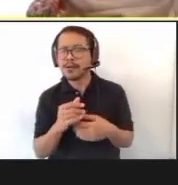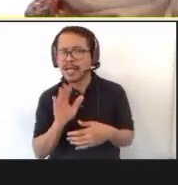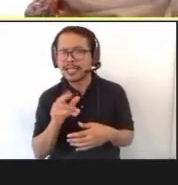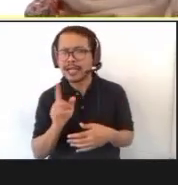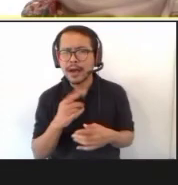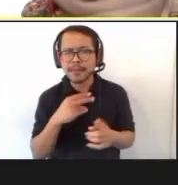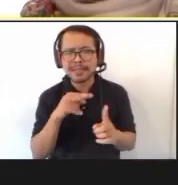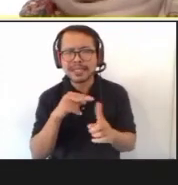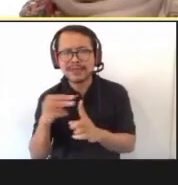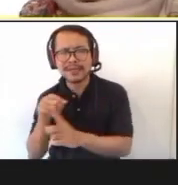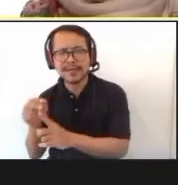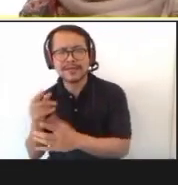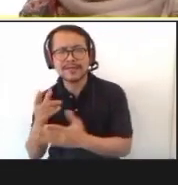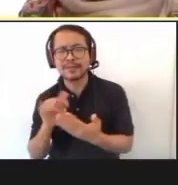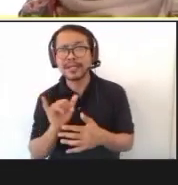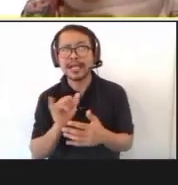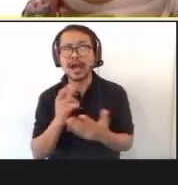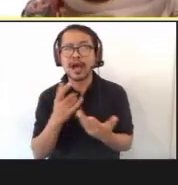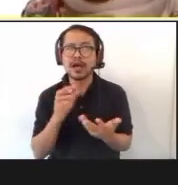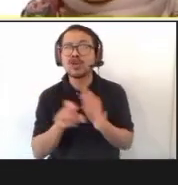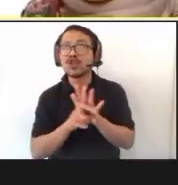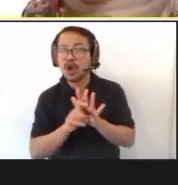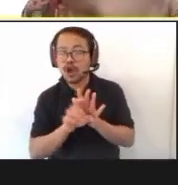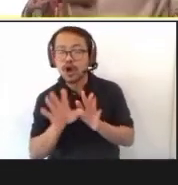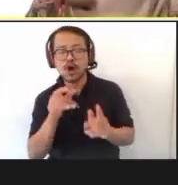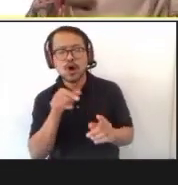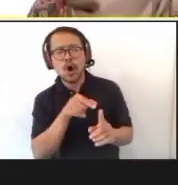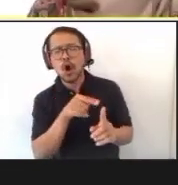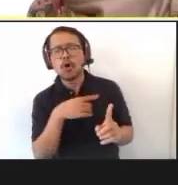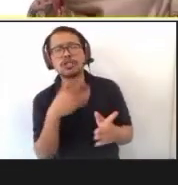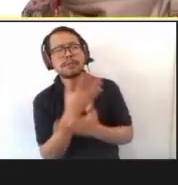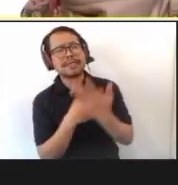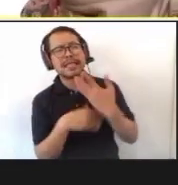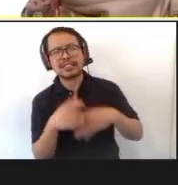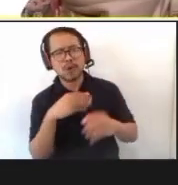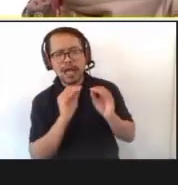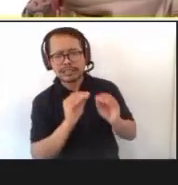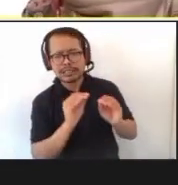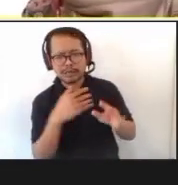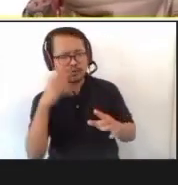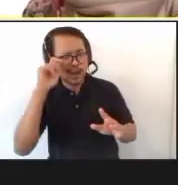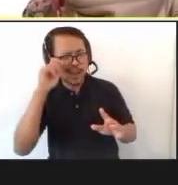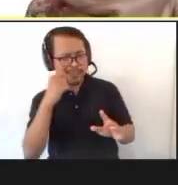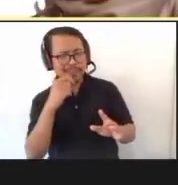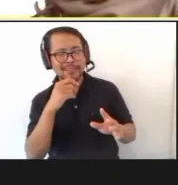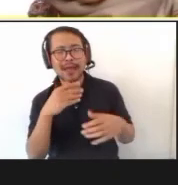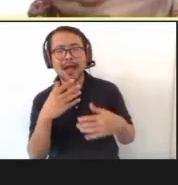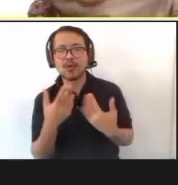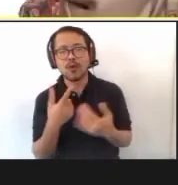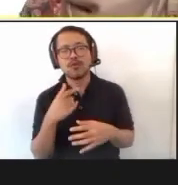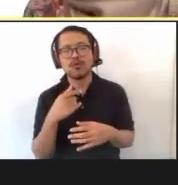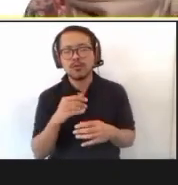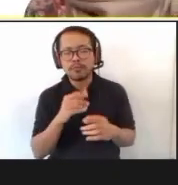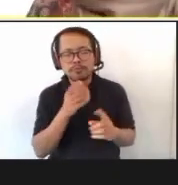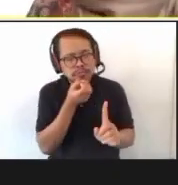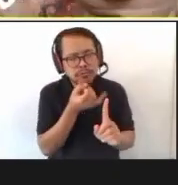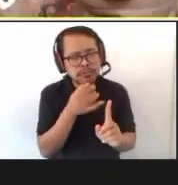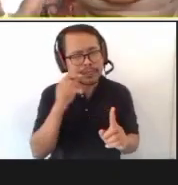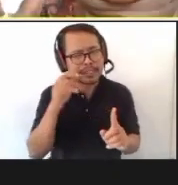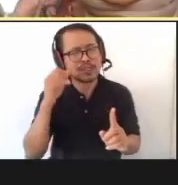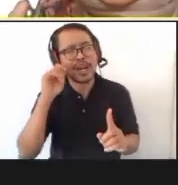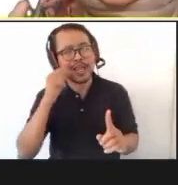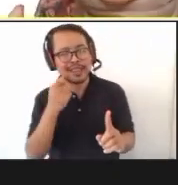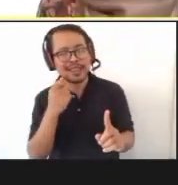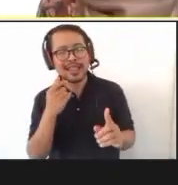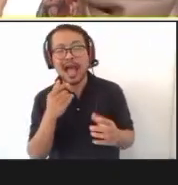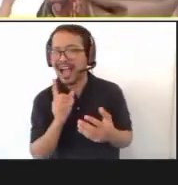kalau teman-teman disabilitas itu susah diajarinnya misalnya kayak gitu. Susah dinasehatinya misalnya. Masih ada enggak